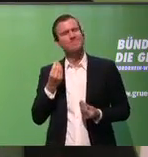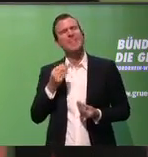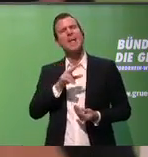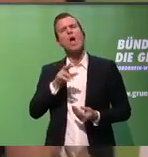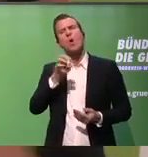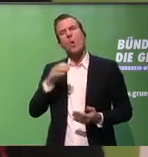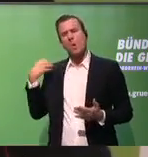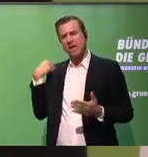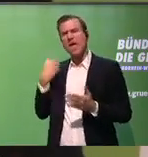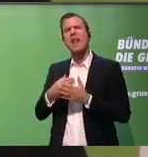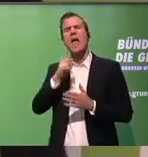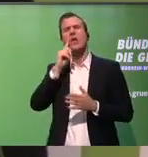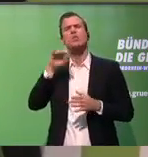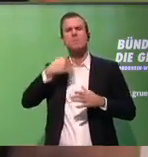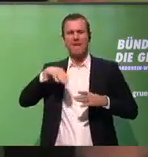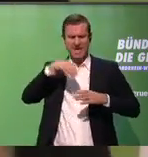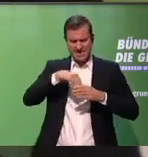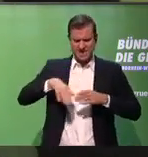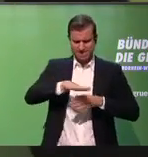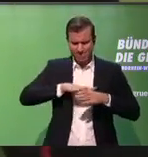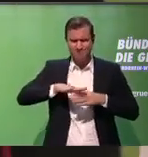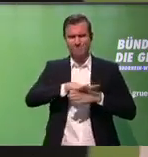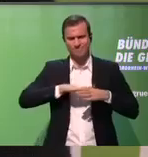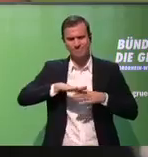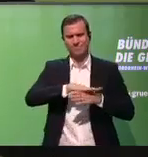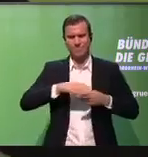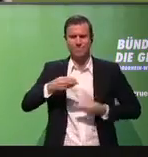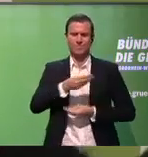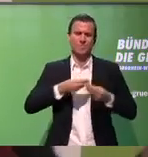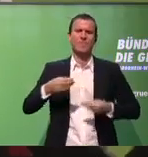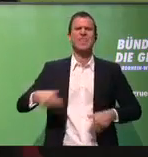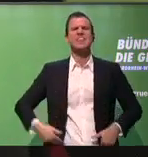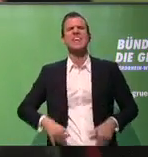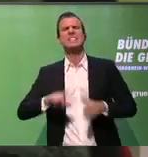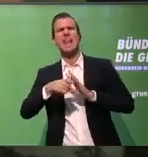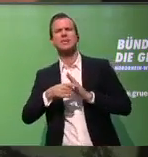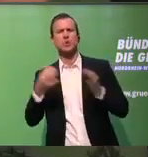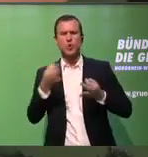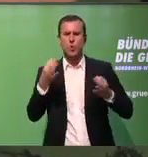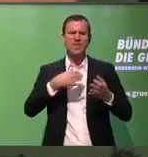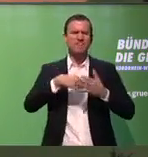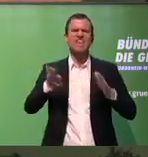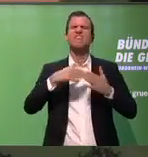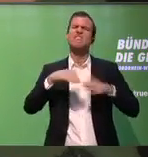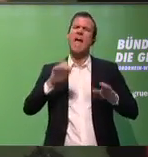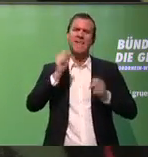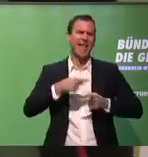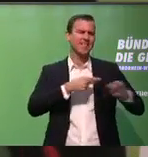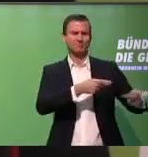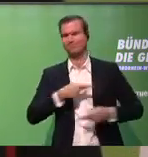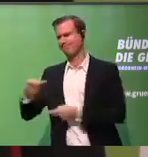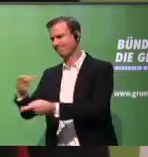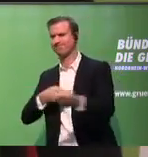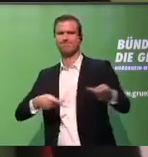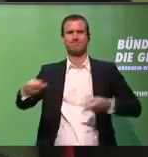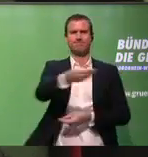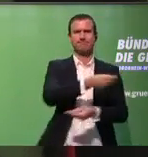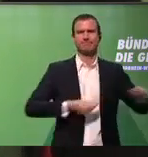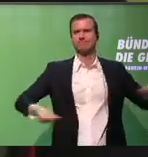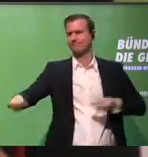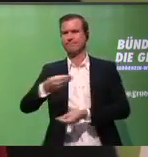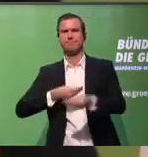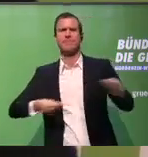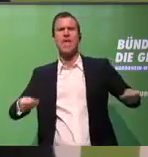sehr über nur den Binnenmarkt geredet, nur darüber, wie Dienstleistungen, wie Güter frei in Europa umherwandeln können, ohne darauf zu